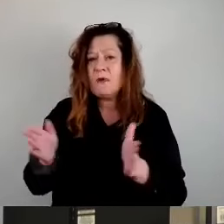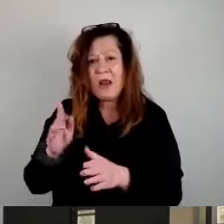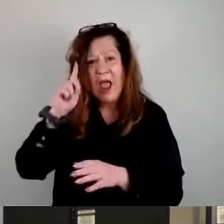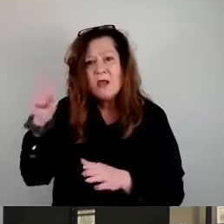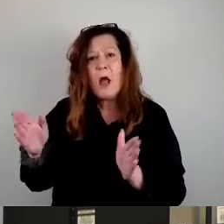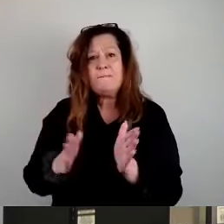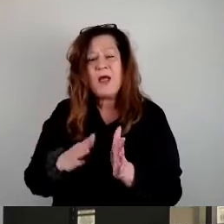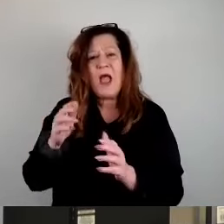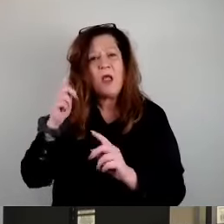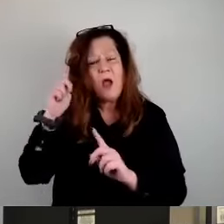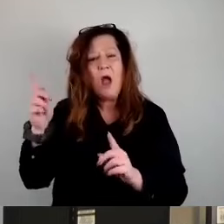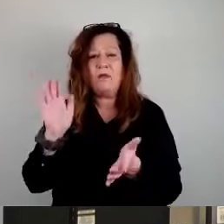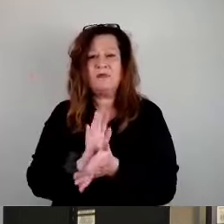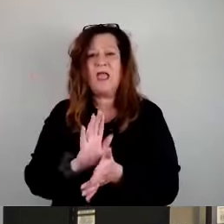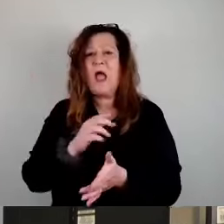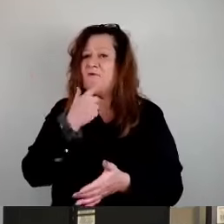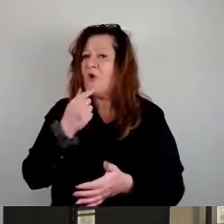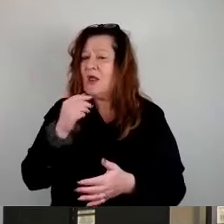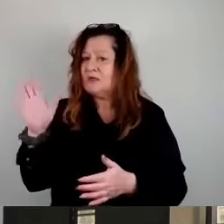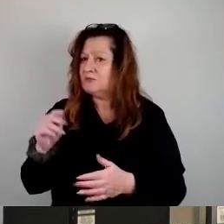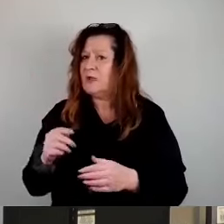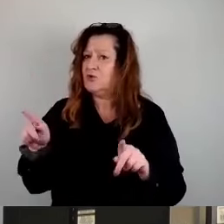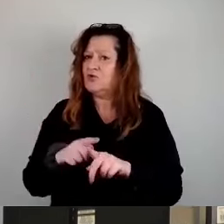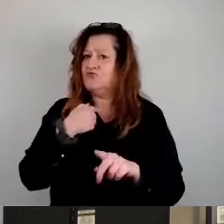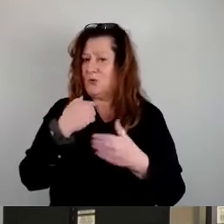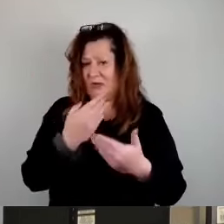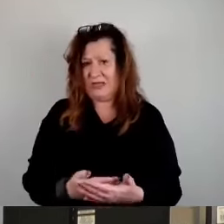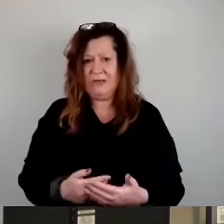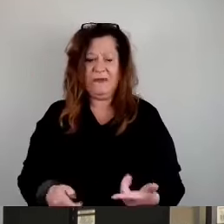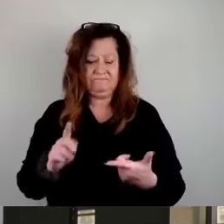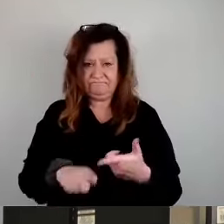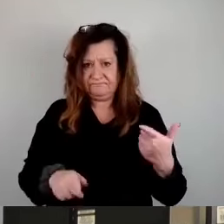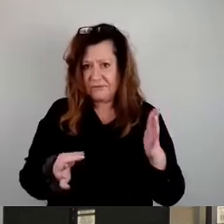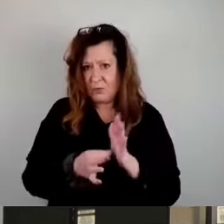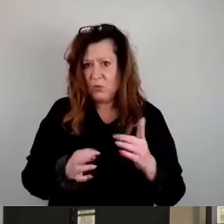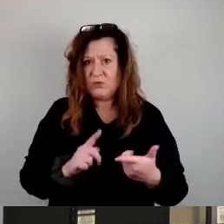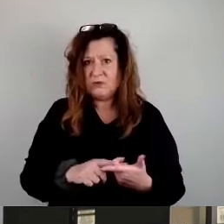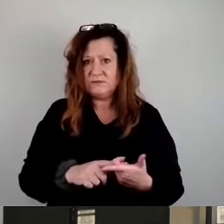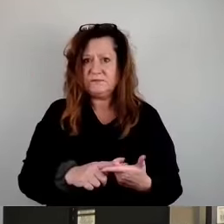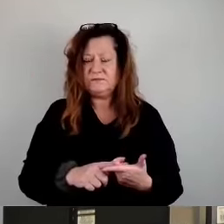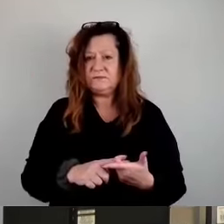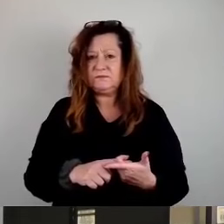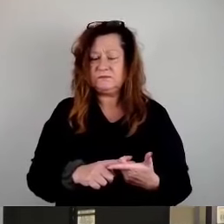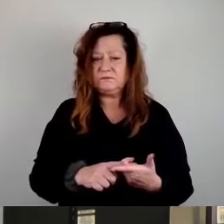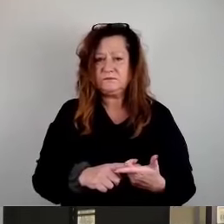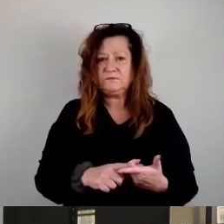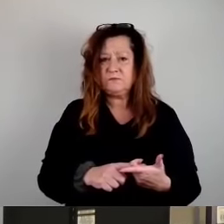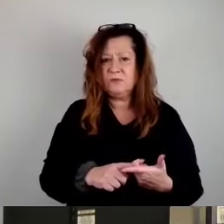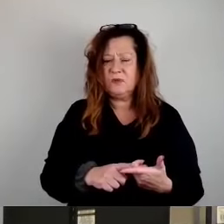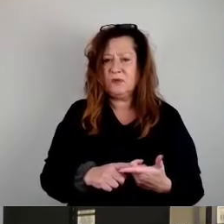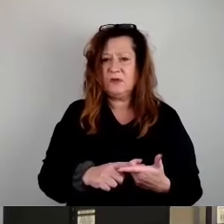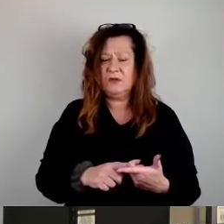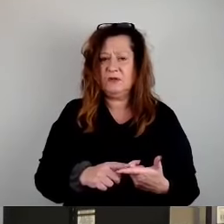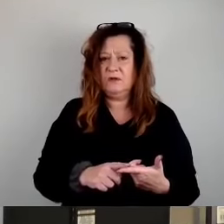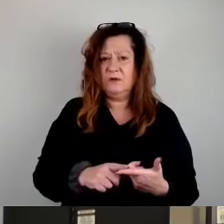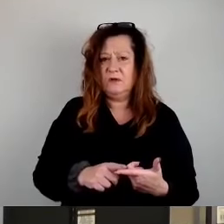sehr freudig mit zugestimmt hat. Die zweite Sache, an die ich erinnern möchte, ist, was hat uns denn